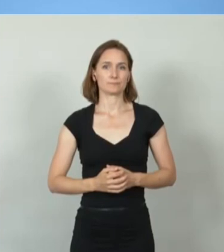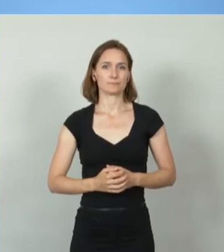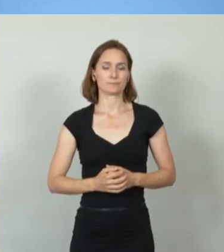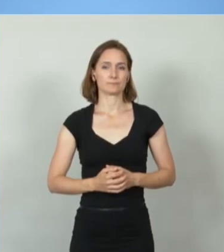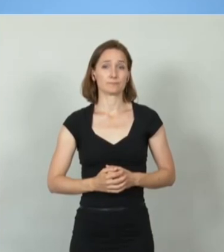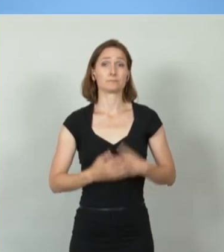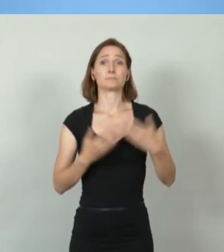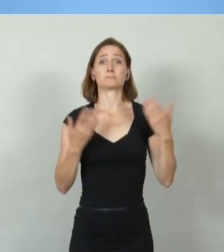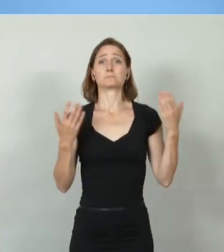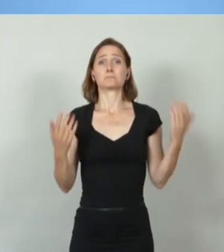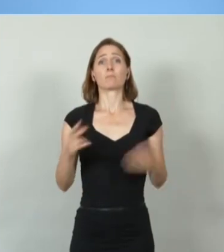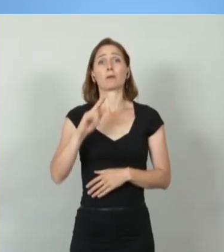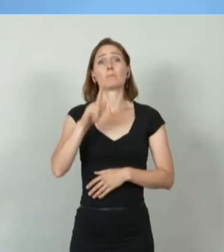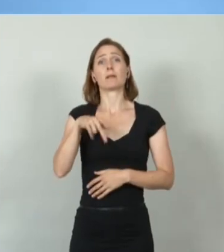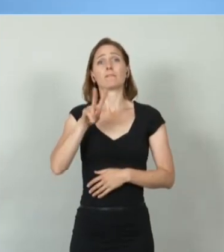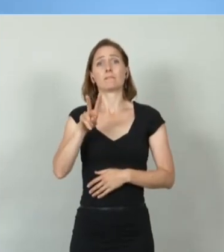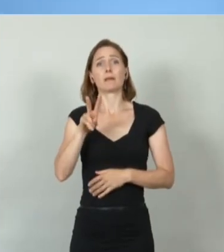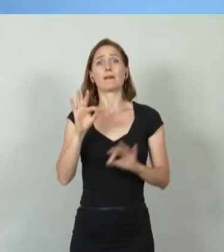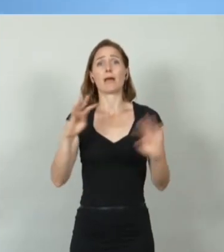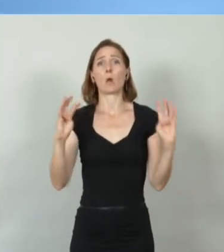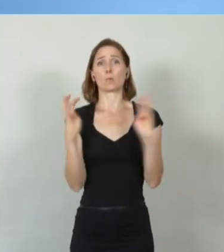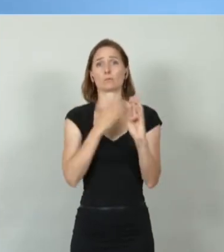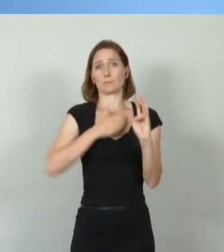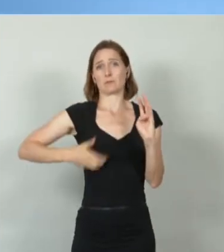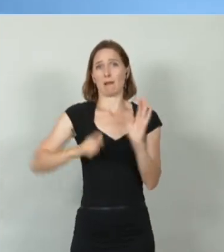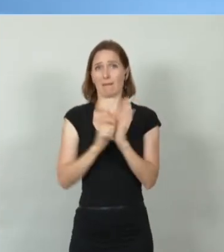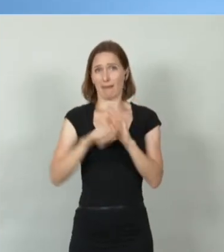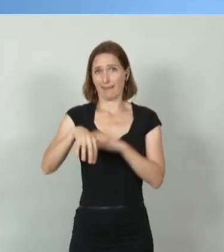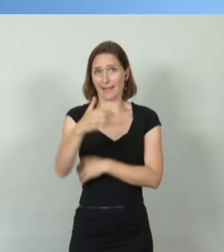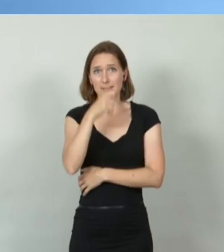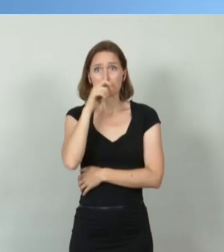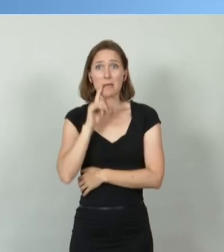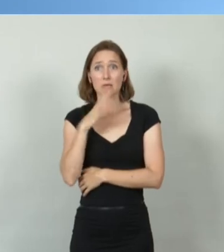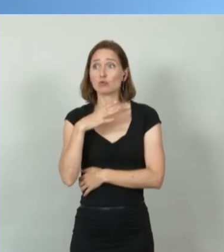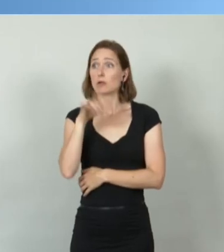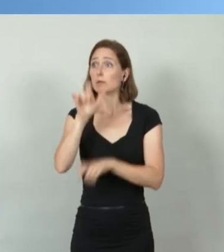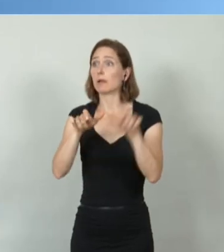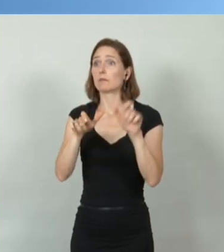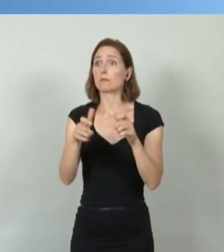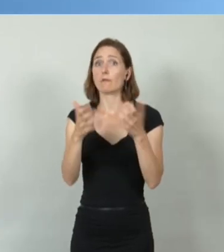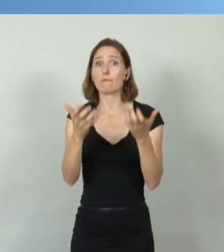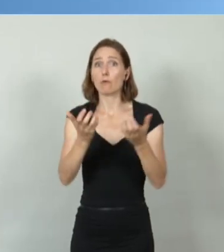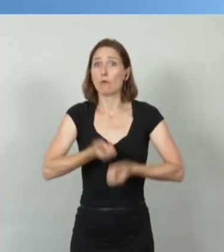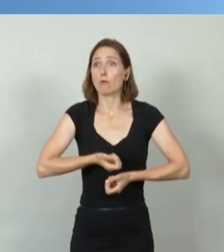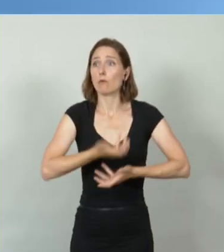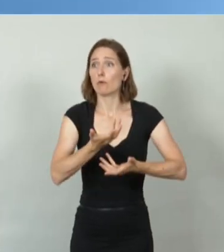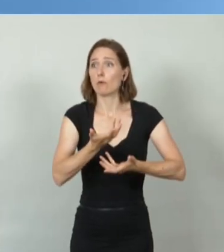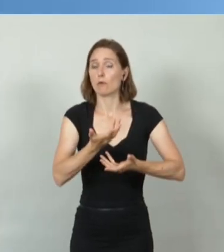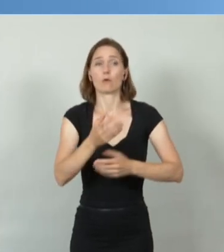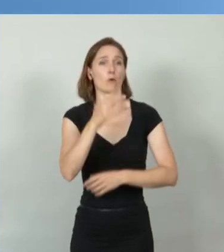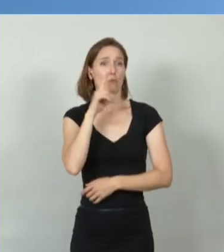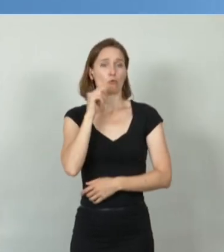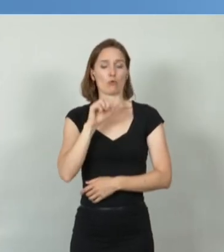procès-verbal du Conseil du 15 mai y a-t-il des demandes d'intervention mutuelle loto